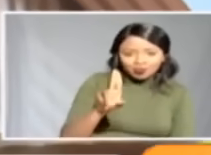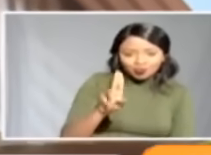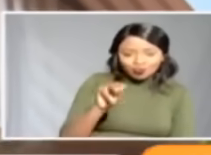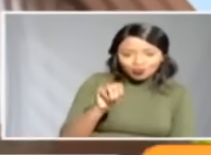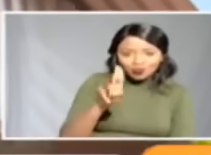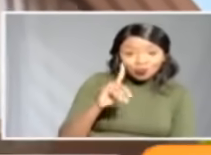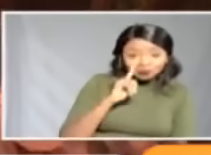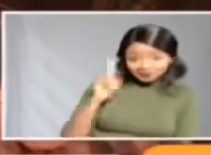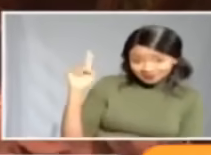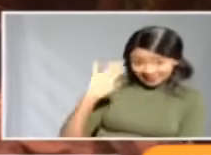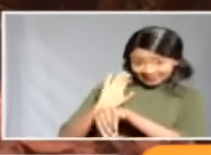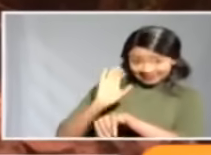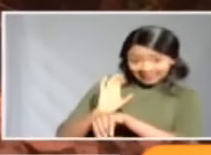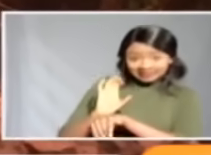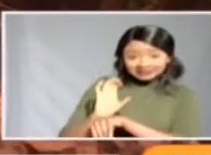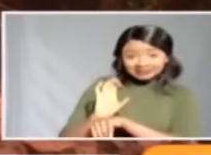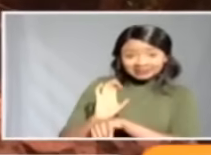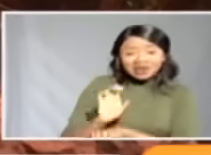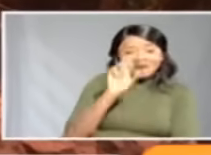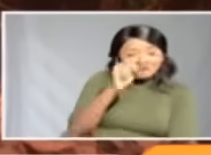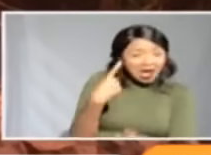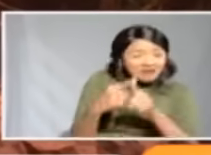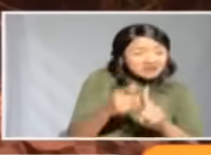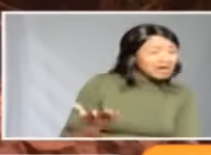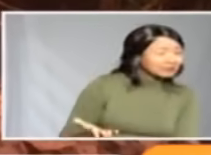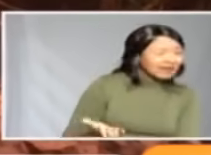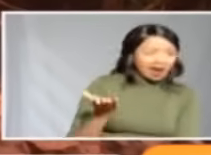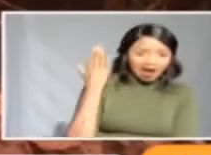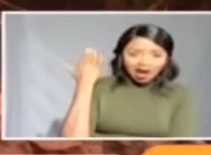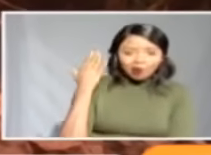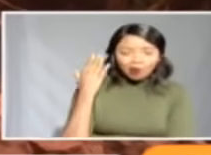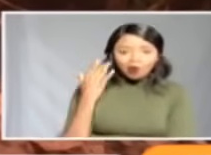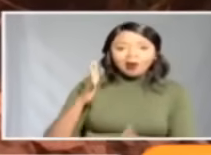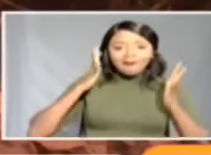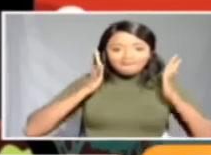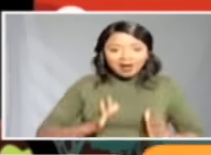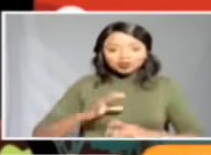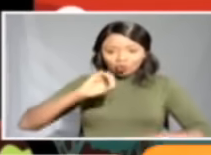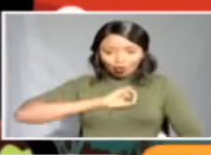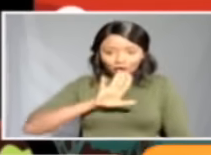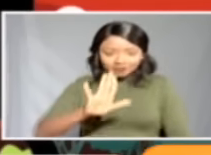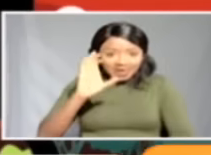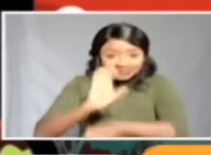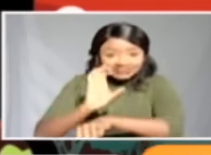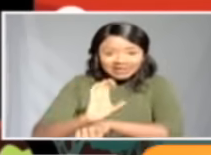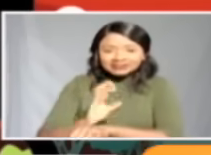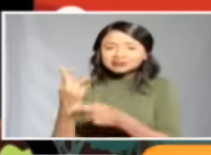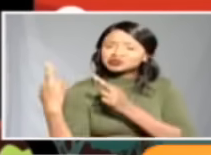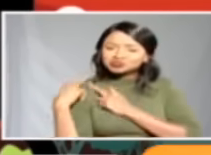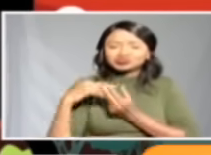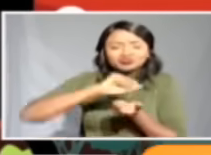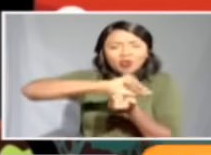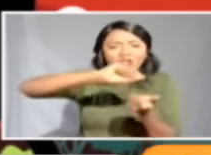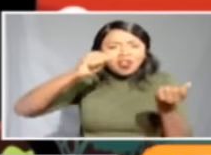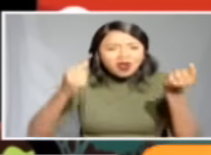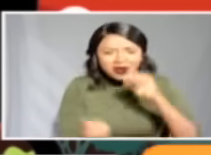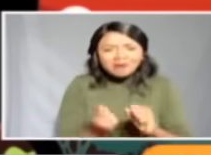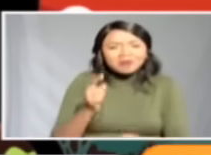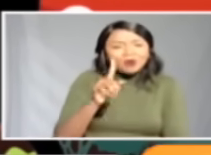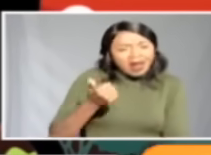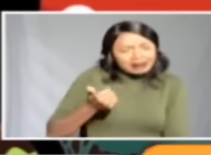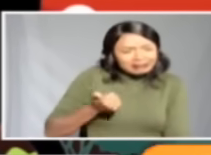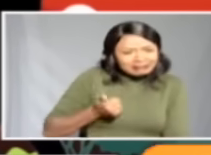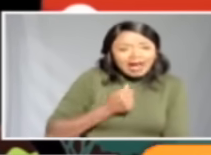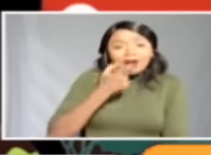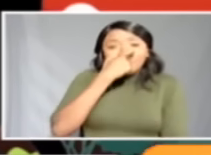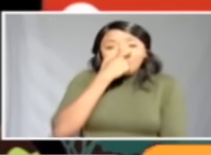Firstborn Ministries miaka 5 iliyopita, miliki wa kanisa hili alidaiwa kulawiti mvulana kumnajisi mtoto mwenye